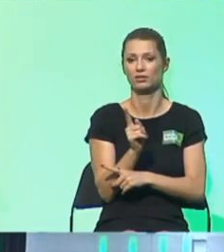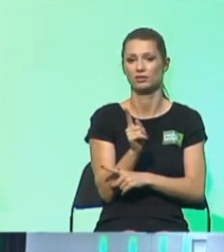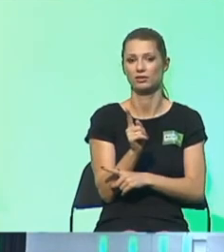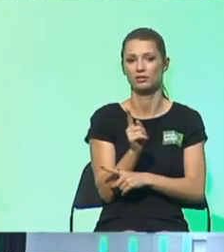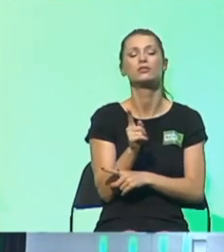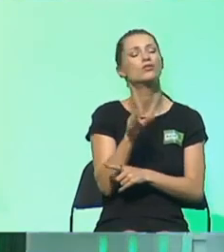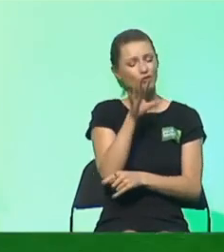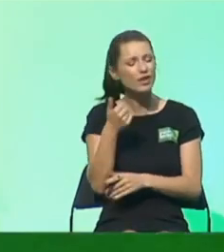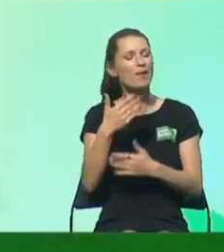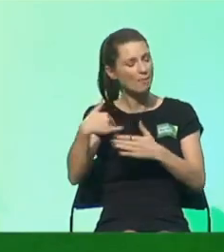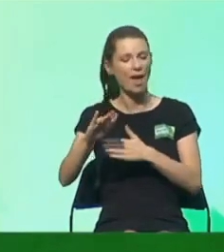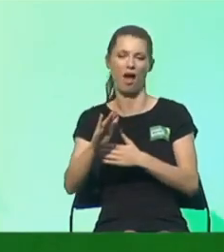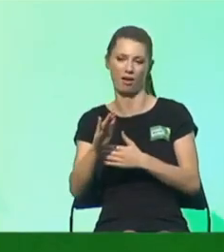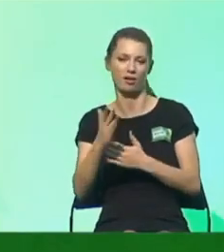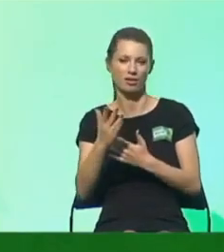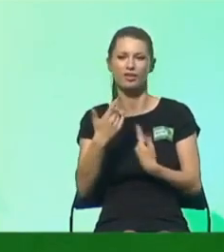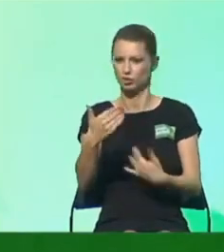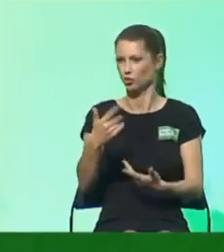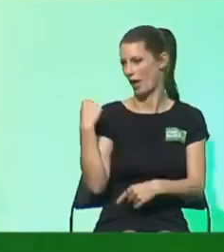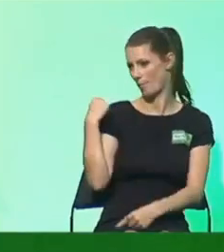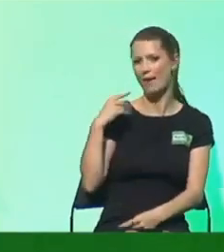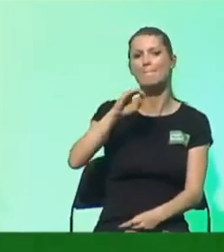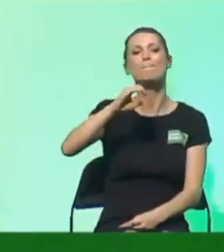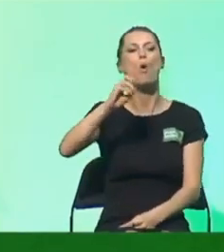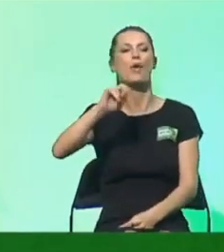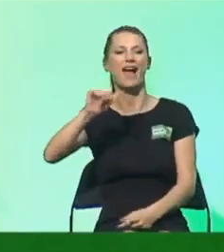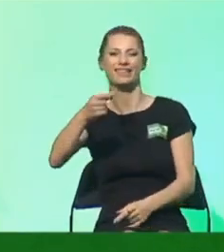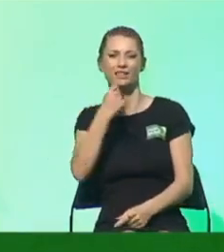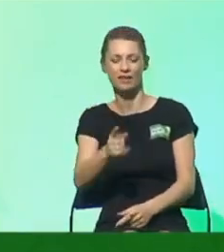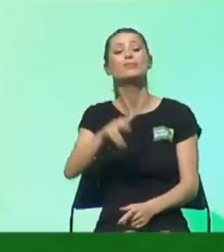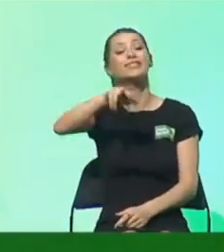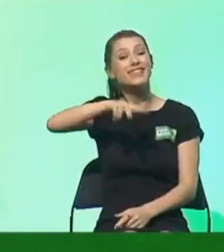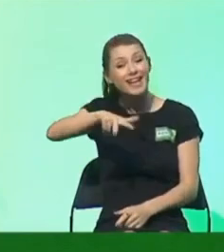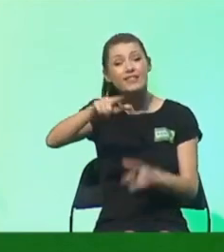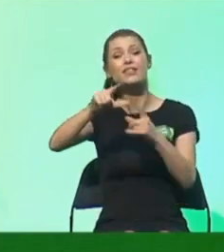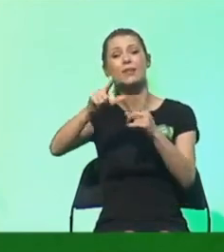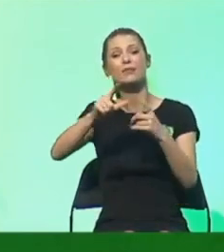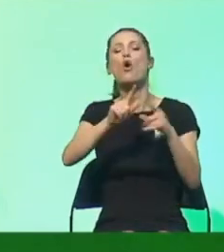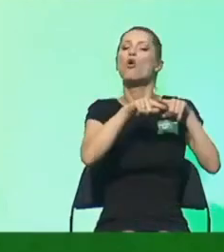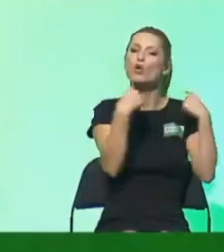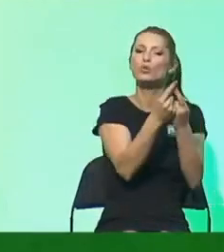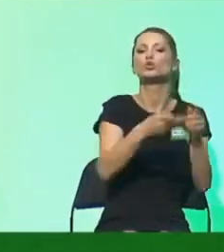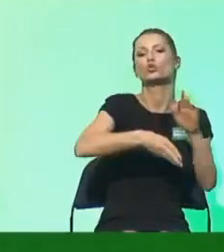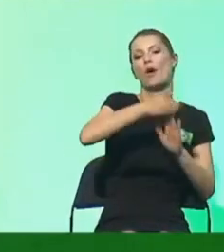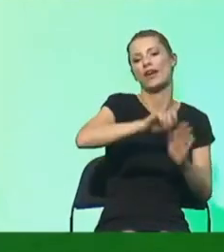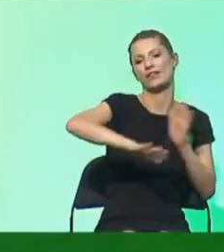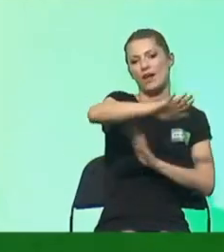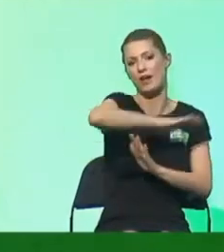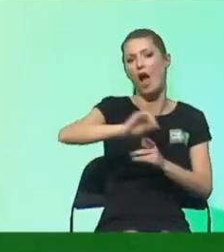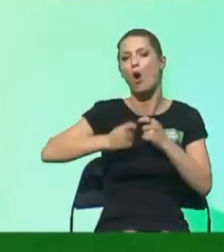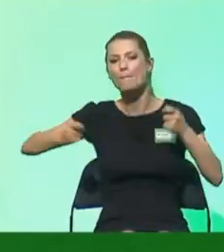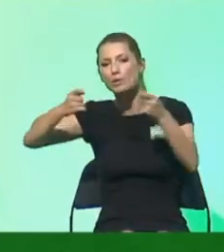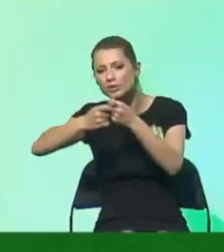Und für all das und für viel, viel mehr, vieles von dem, was Mona gerade gesagt hat, treten wir an. Am 13.09. in den Kommunen Nordrhein-Westfalen und ja, dann auch bei der Bundestags-